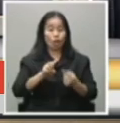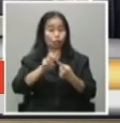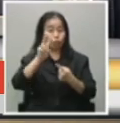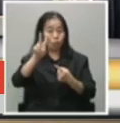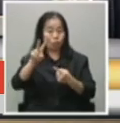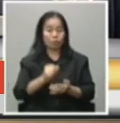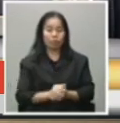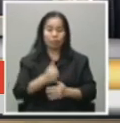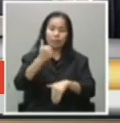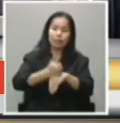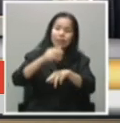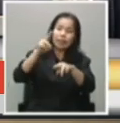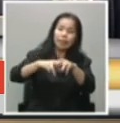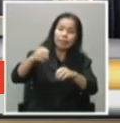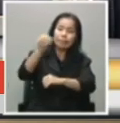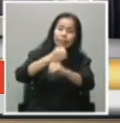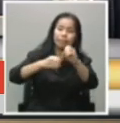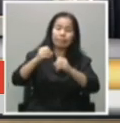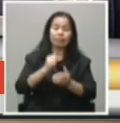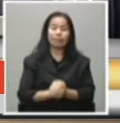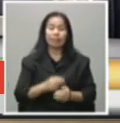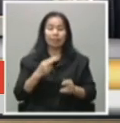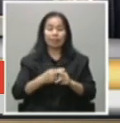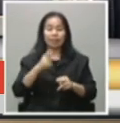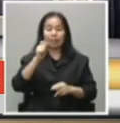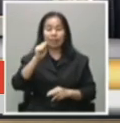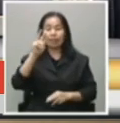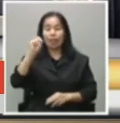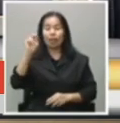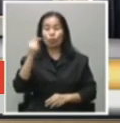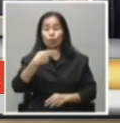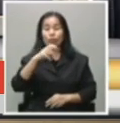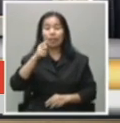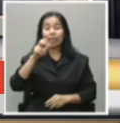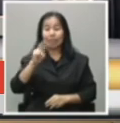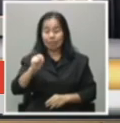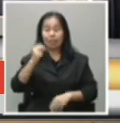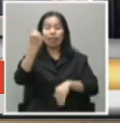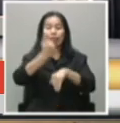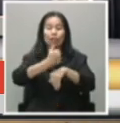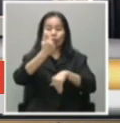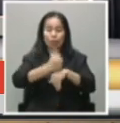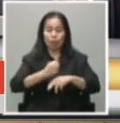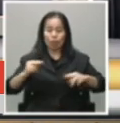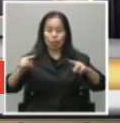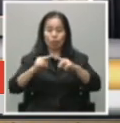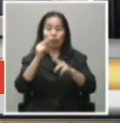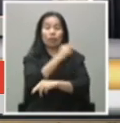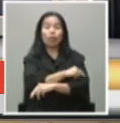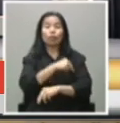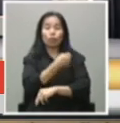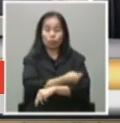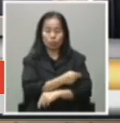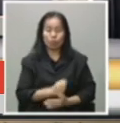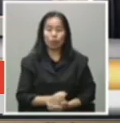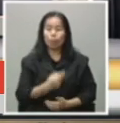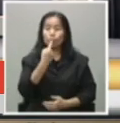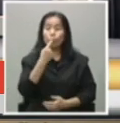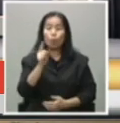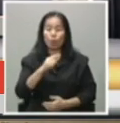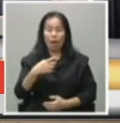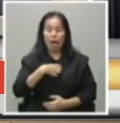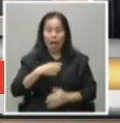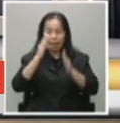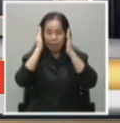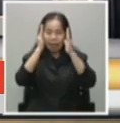ท่านก็ไม่อยู่บนนี้เหมือนกันนะคะนายอนุทินชาญวีรกูลรัฐมนตรีว่าการกระทรวงสาธารณสุขที่ตั้งใจไปแจกหน้าก